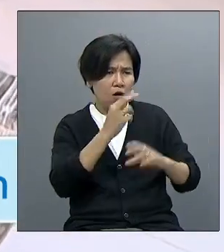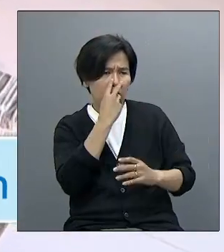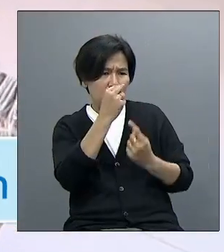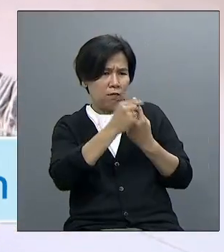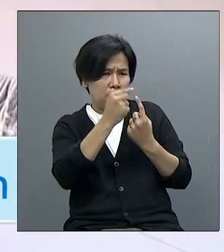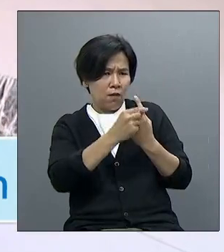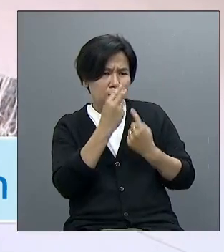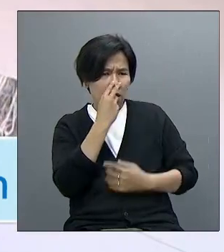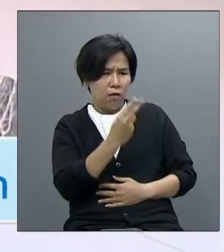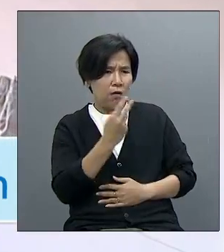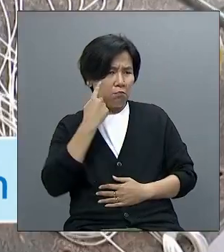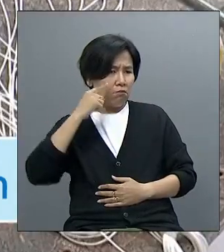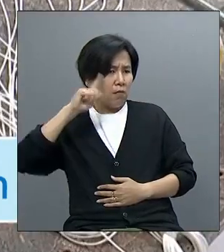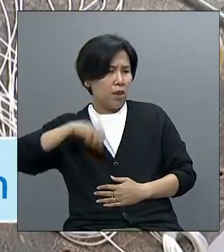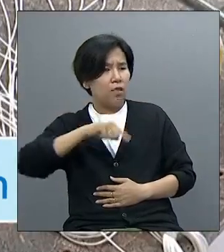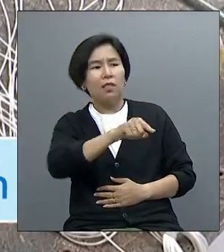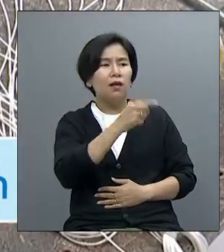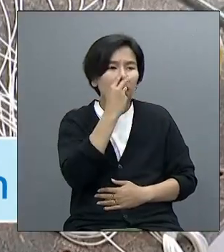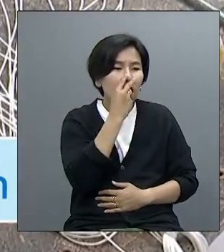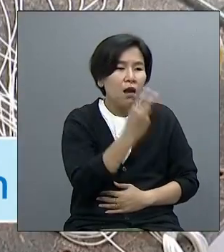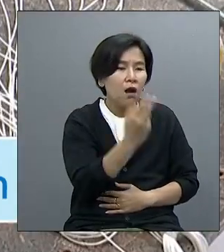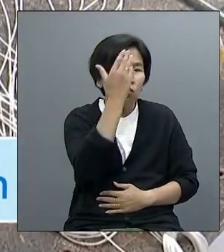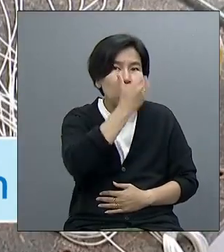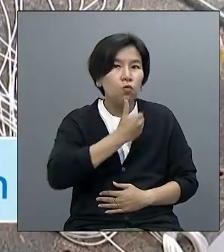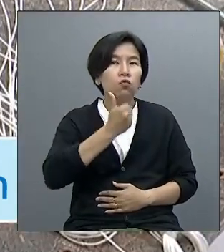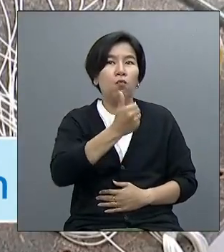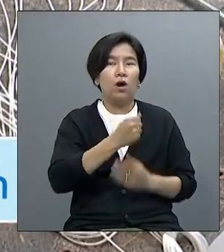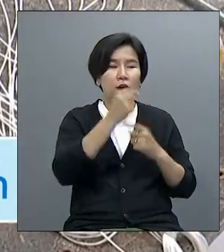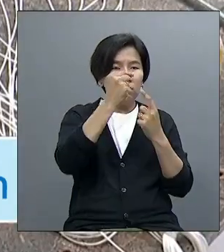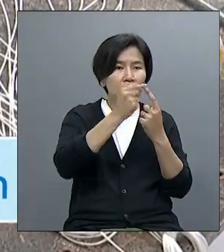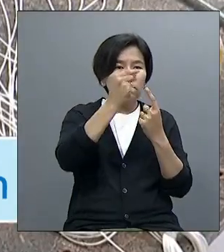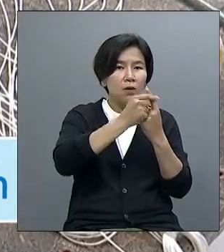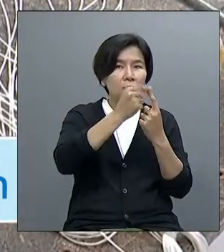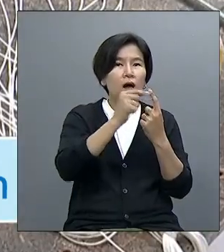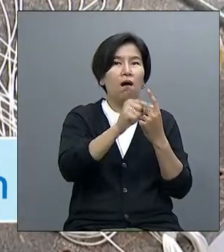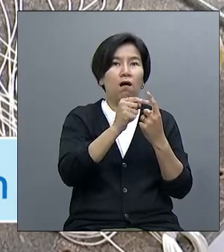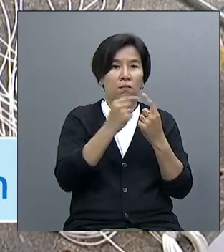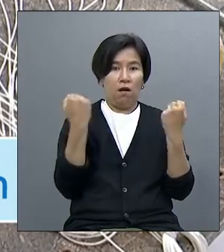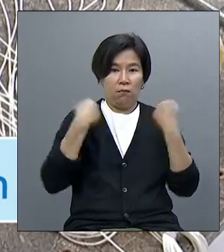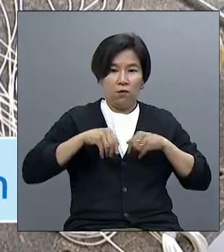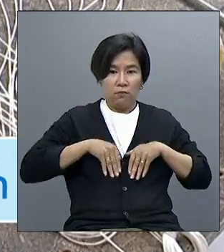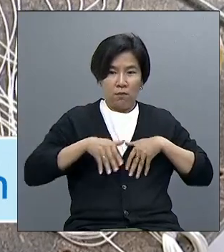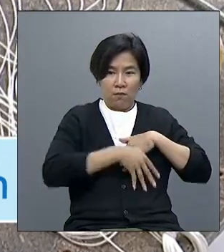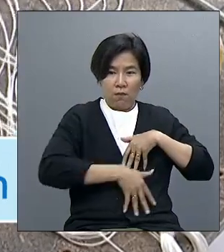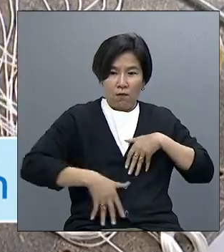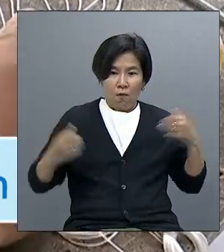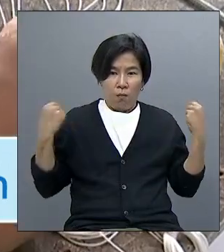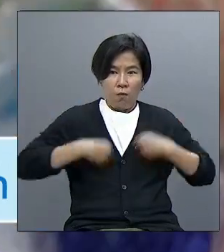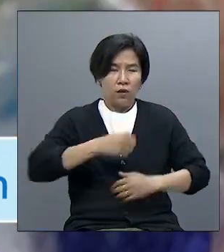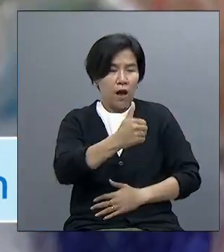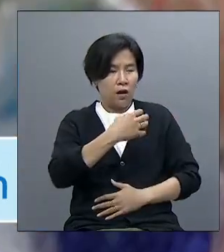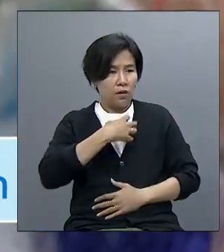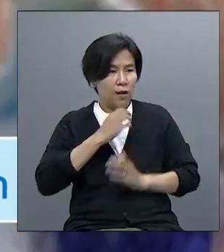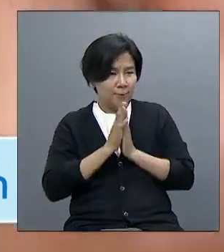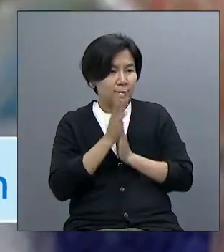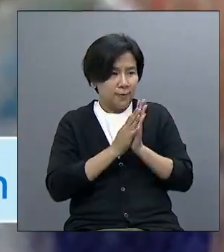ความที่ตัวเองไม่เคยทำงานแบบนี้มาก่อนพอเห็นถึงความสวยงามของการร้อยลูกปัดจนมาเป็นชุดมโนราจึงเกิดความอยากรู้ครับเลยตั